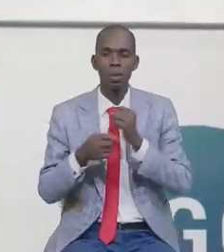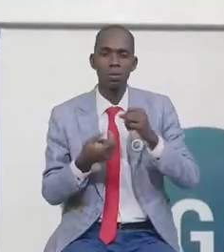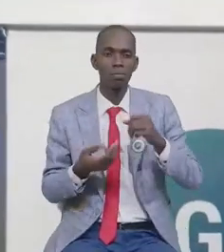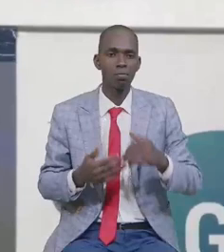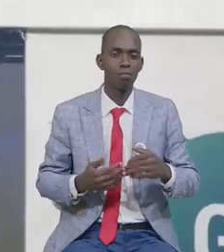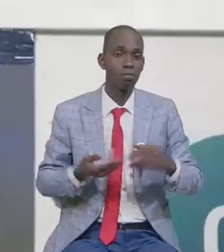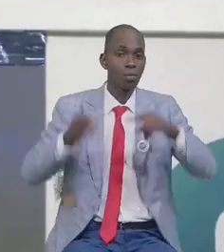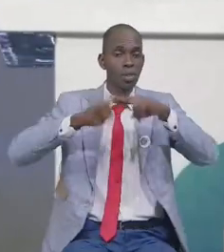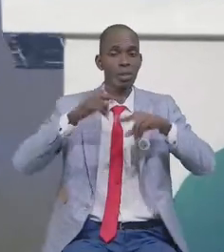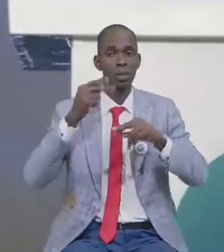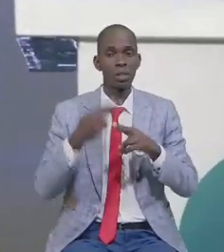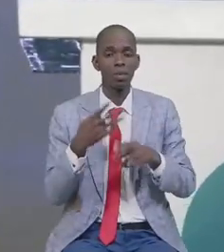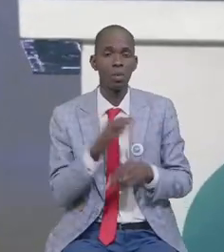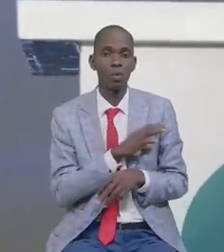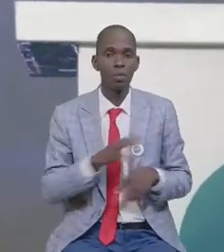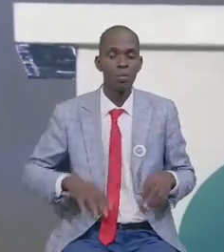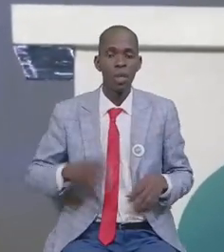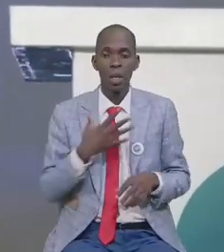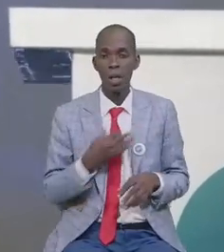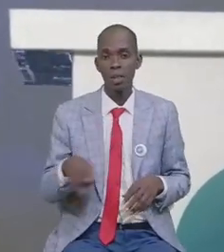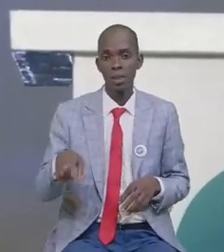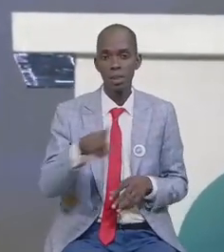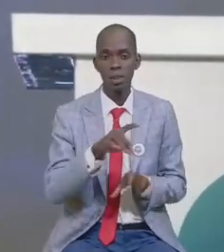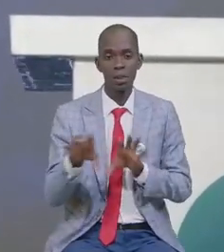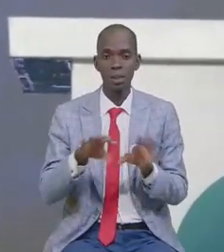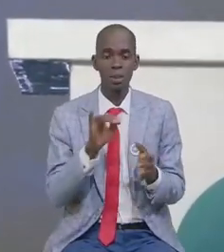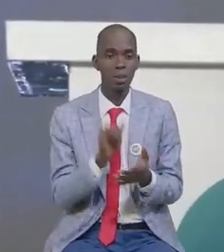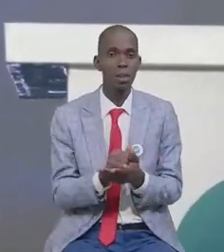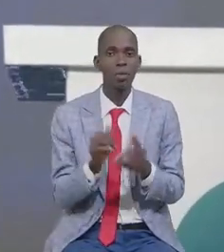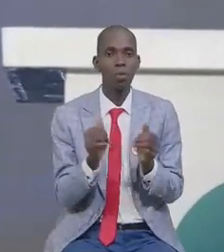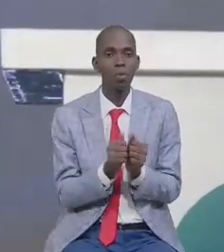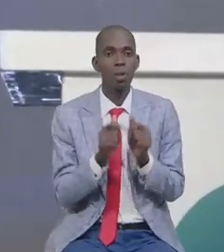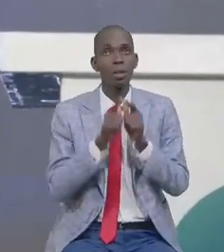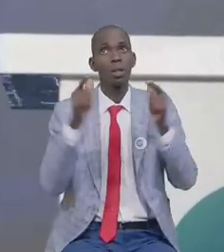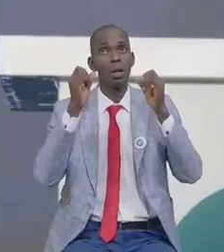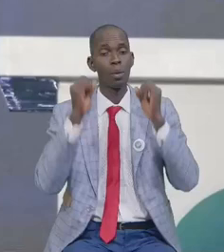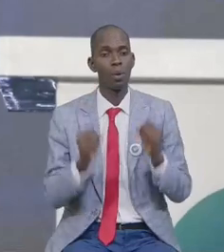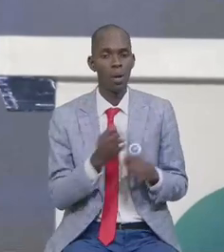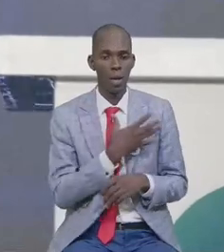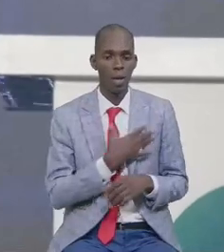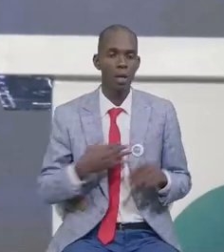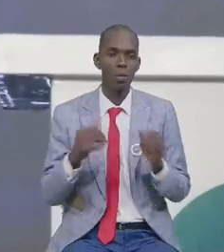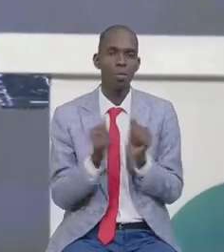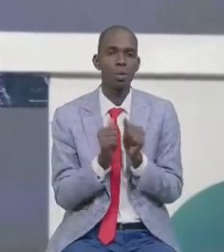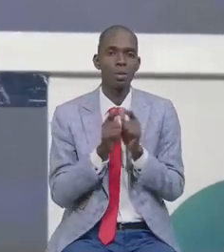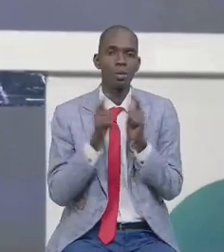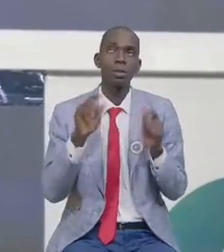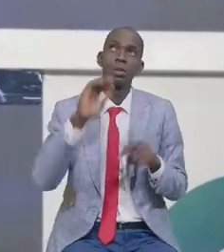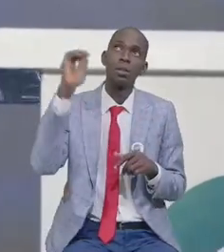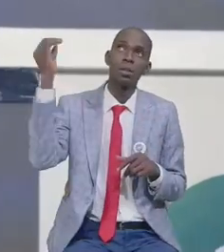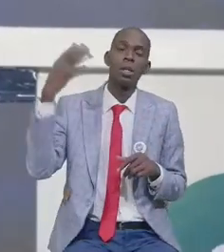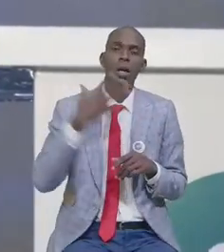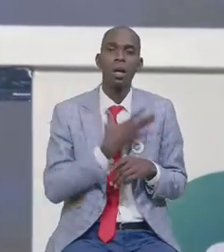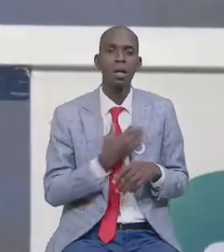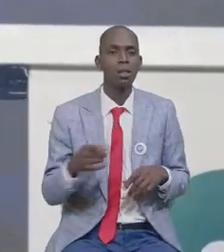proclamaient le nom de Christ. Et ils l'ont fait avec une grande puissance et une grande grâce. Et ils ont continué